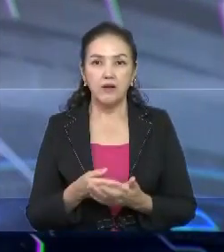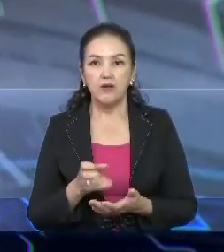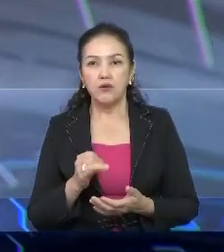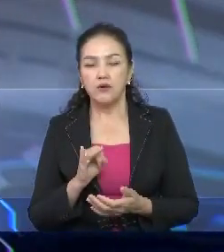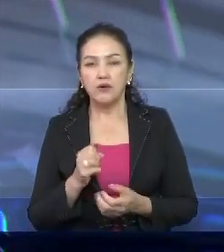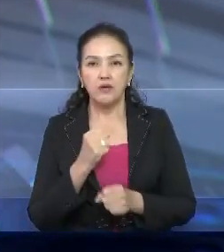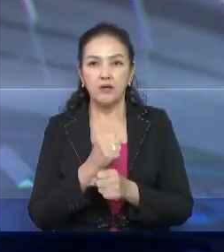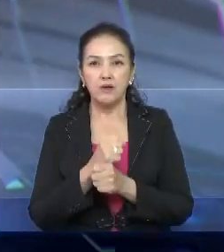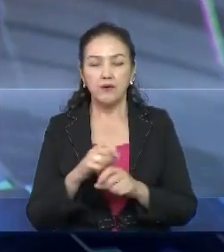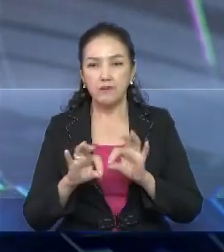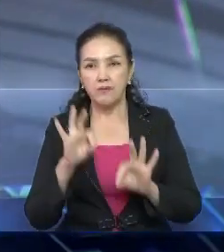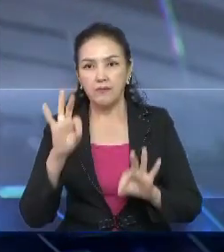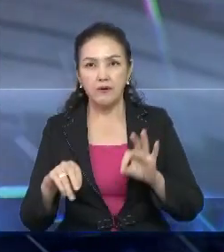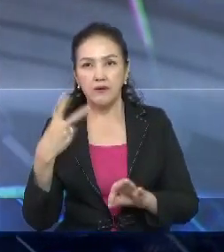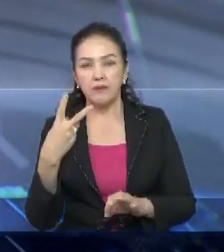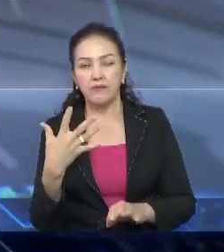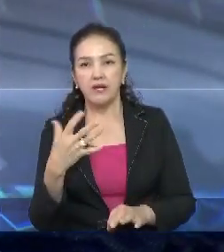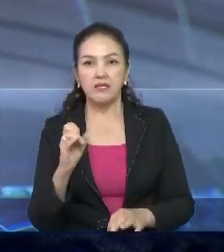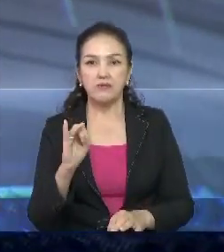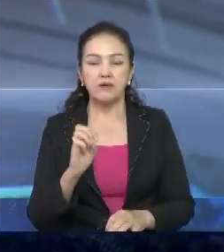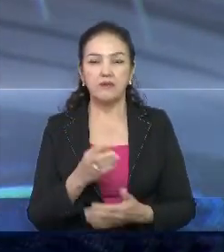кустарного производства размером 25 сантиметров.